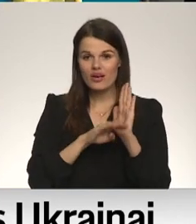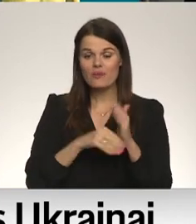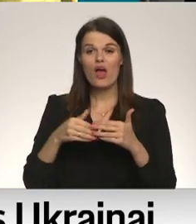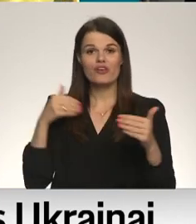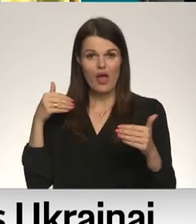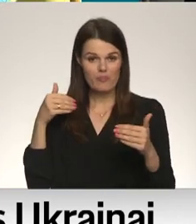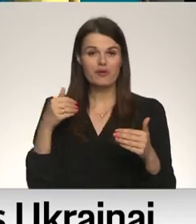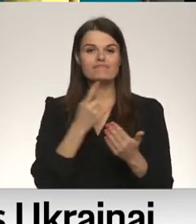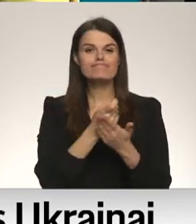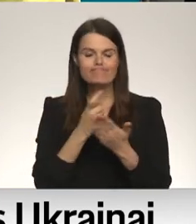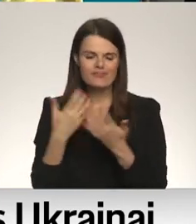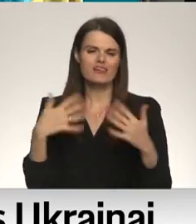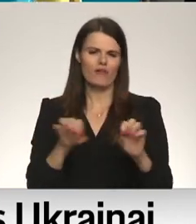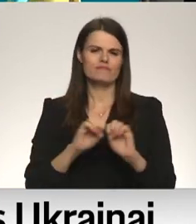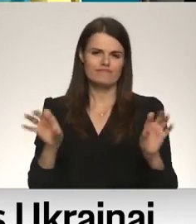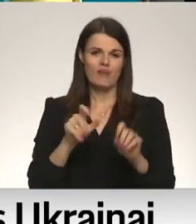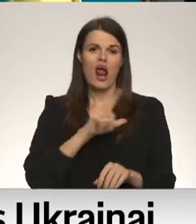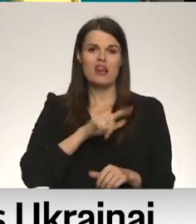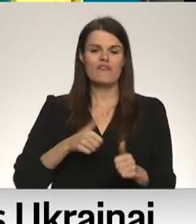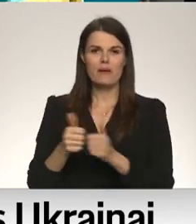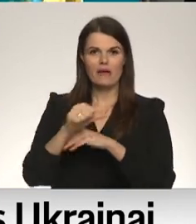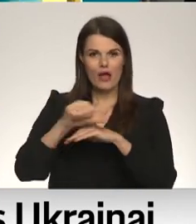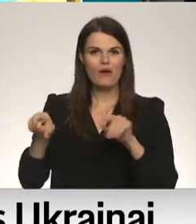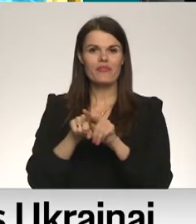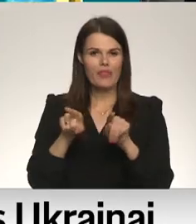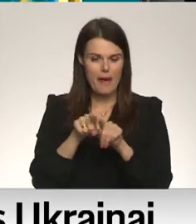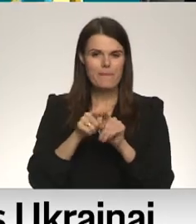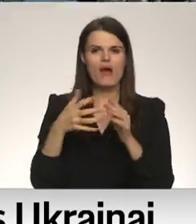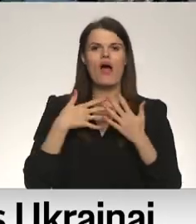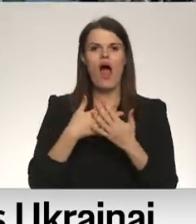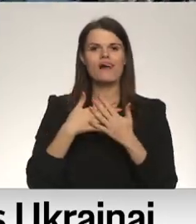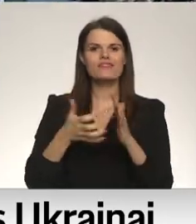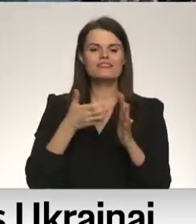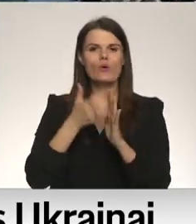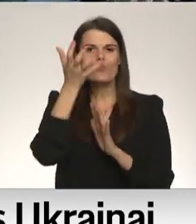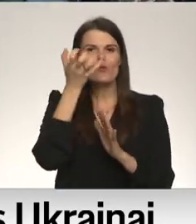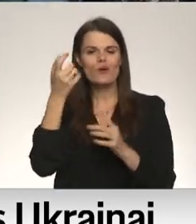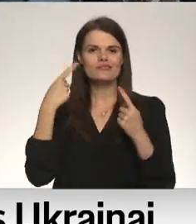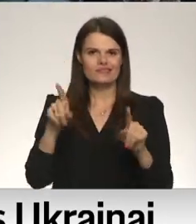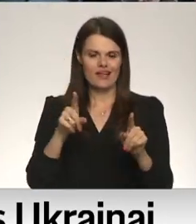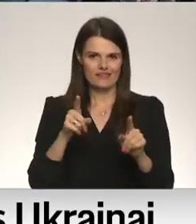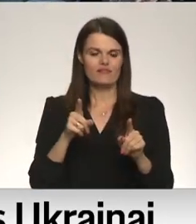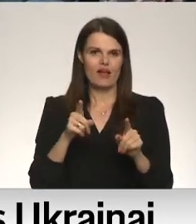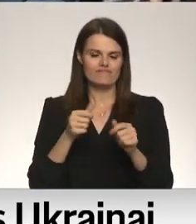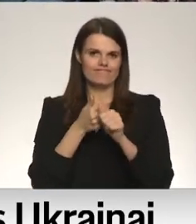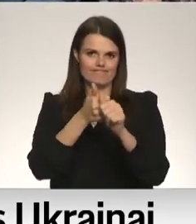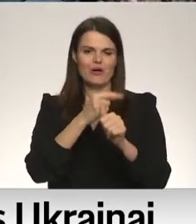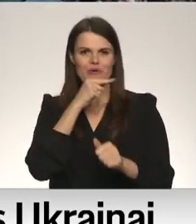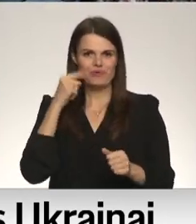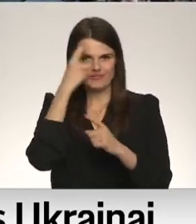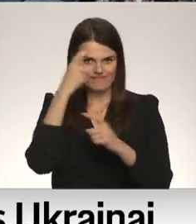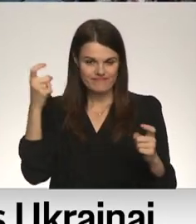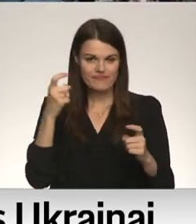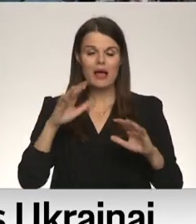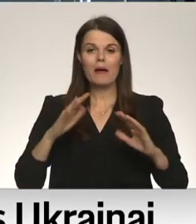iepriekš LRT Plus jau vēstīja, ka Latvijas pierobežā tik un tā aktīvi tiek izmantotas citas iespējas, lai sekot līdzi proklamiskajām vēstīm.